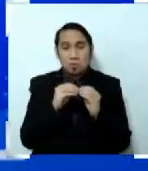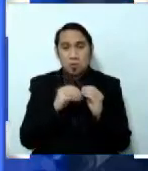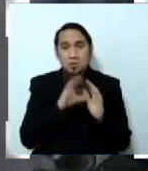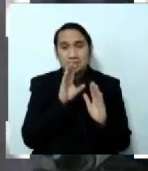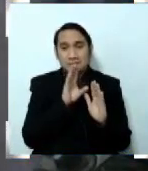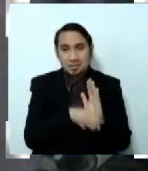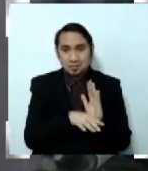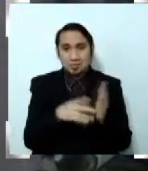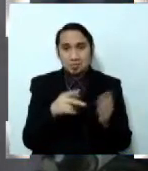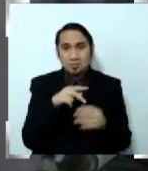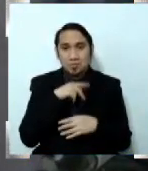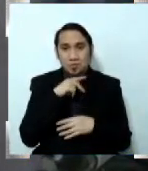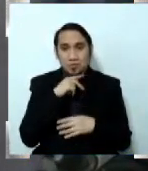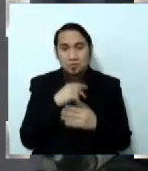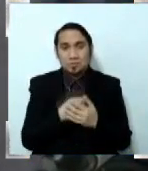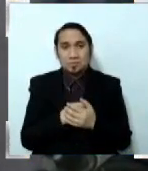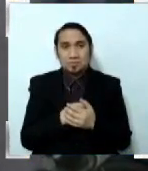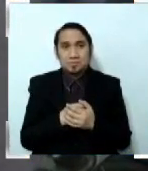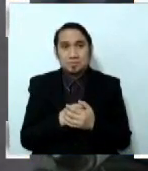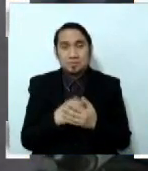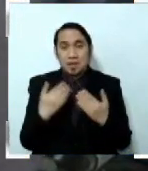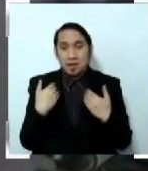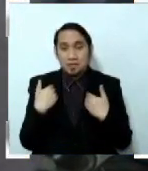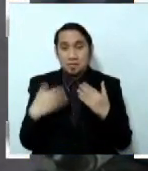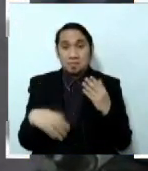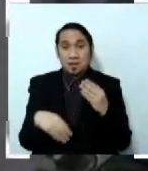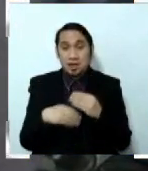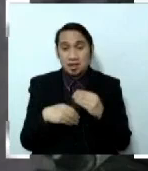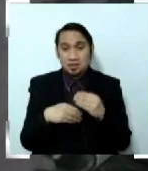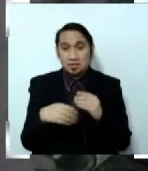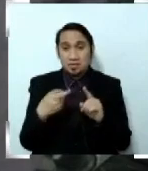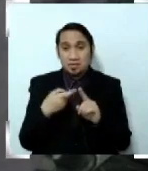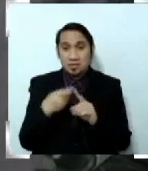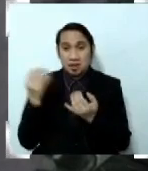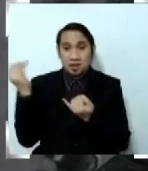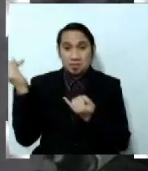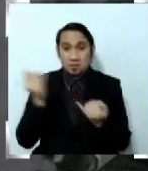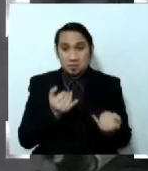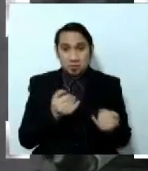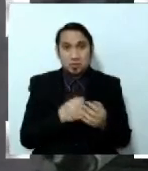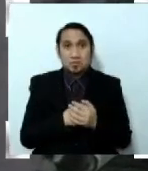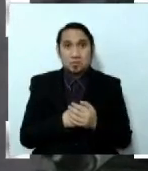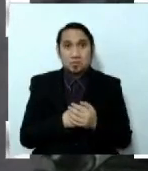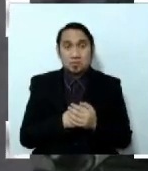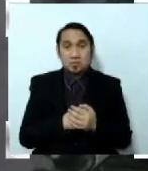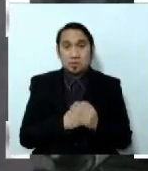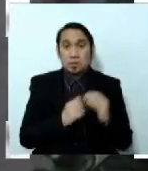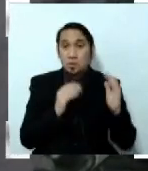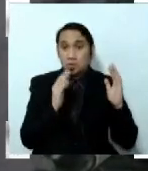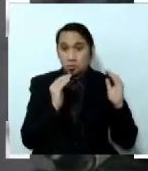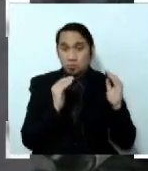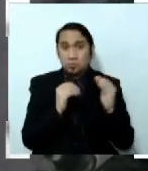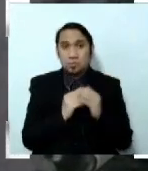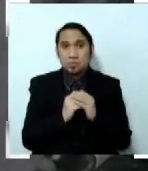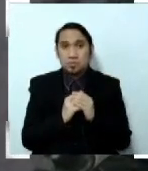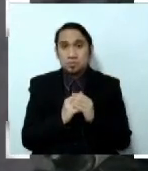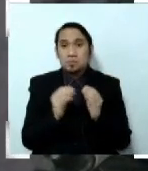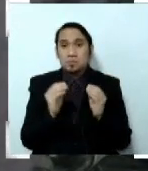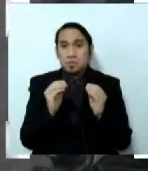merkado. Nagdagdag tayo ng supply from import kasi gusto natin sana talagang mapababa ng